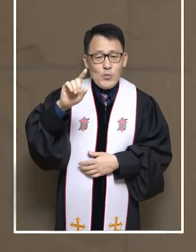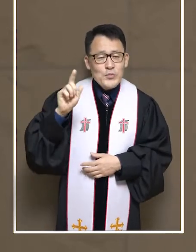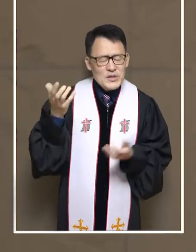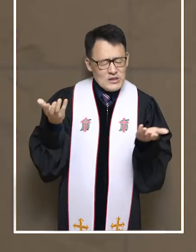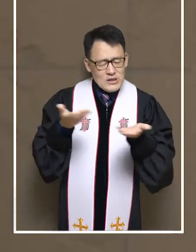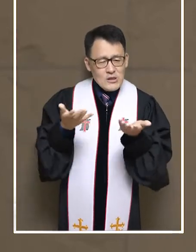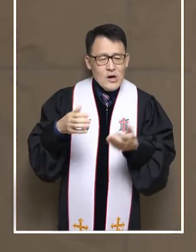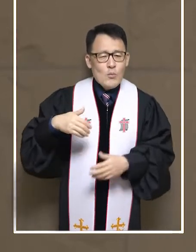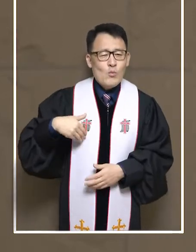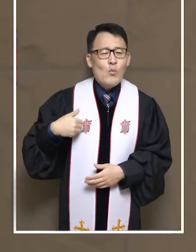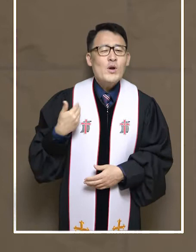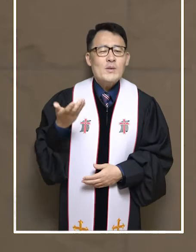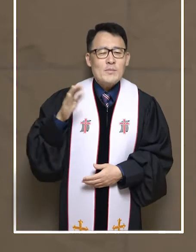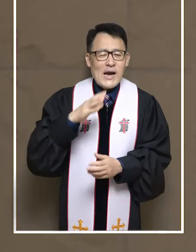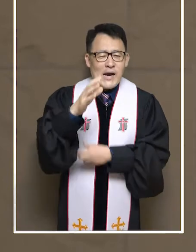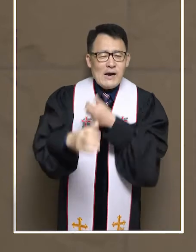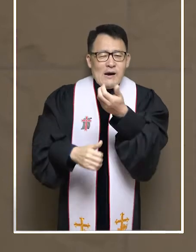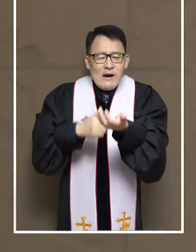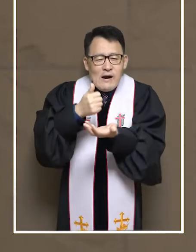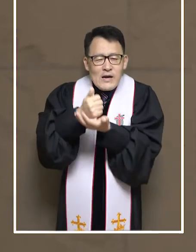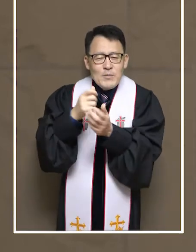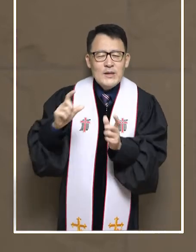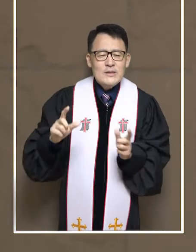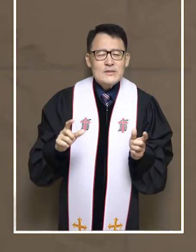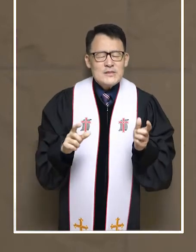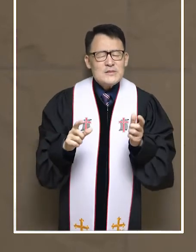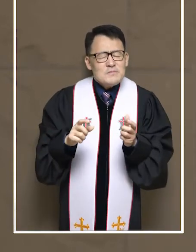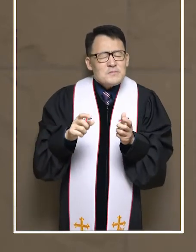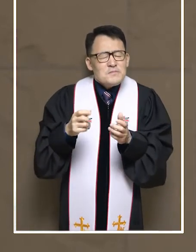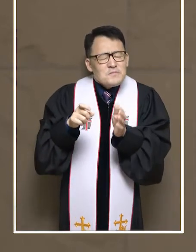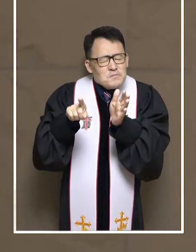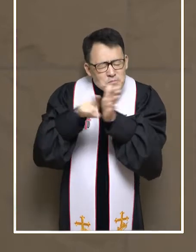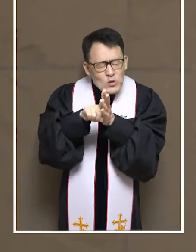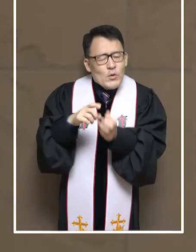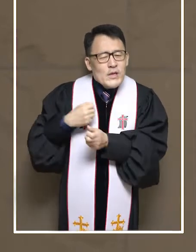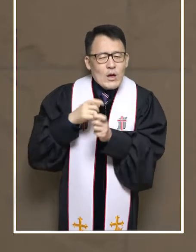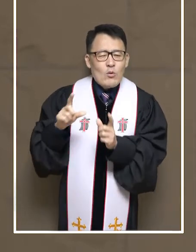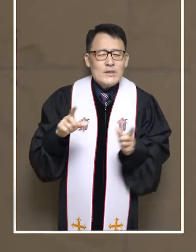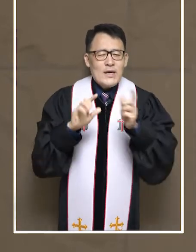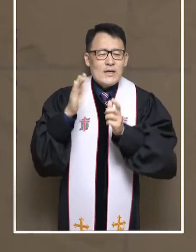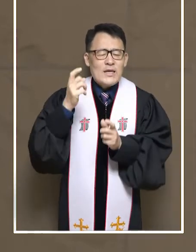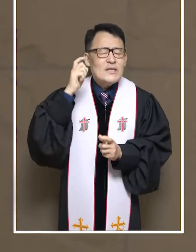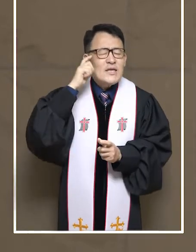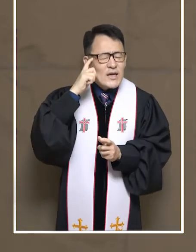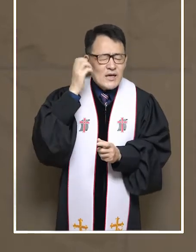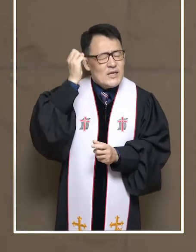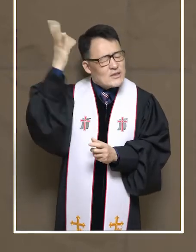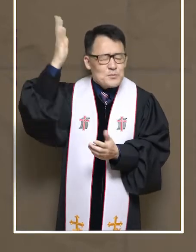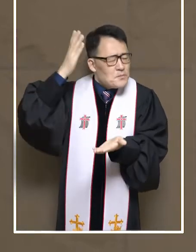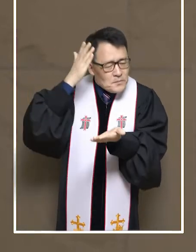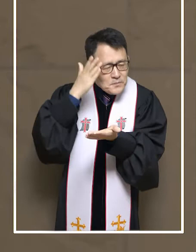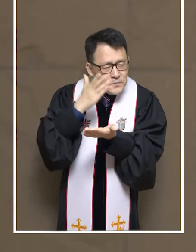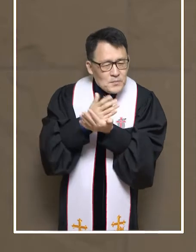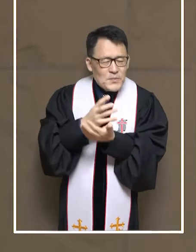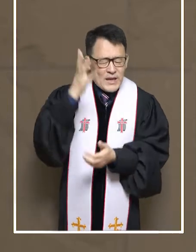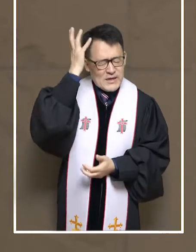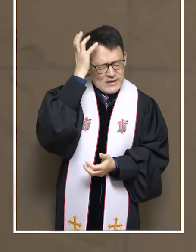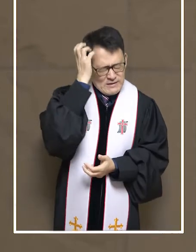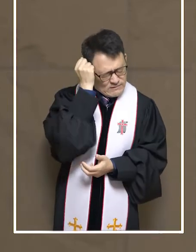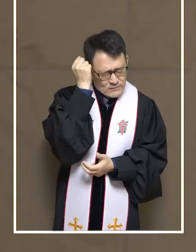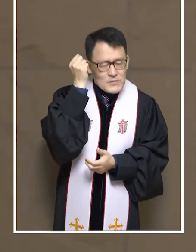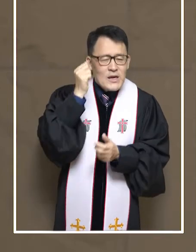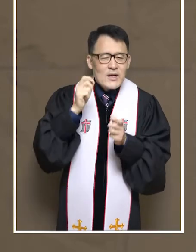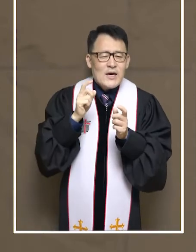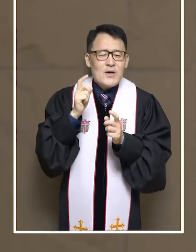오는지 모르겠지만은 하나님만 붙들고 살아야 되겠다고 생각했죠. 절대로 잊지 말자,